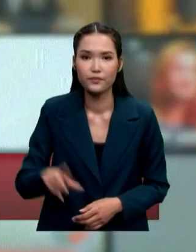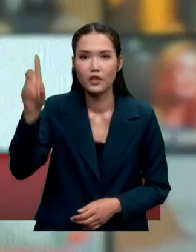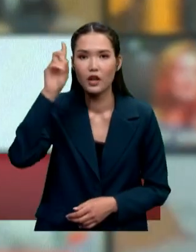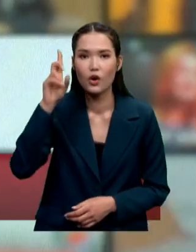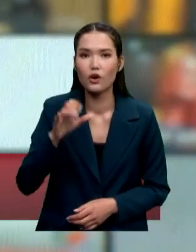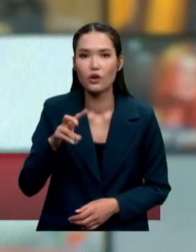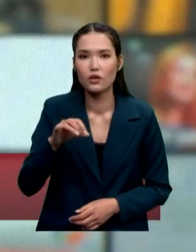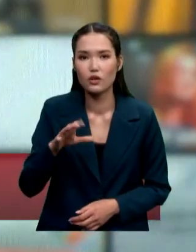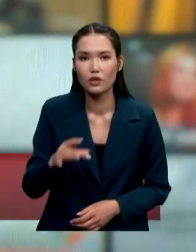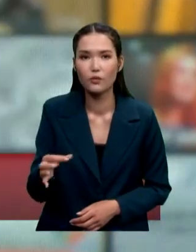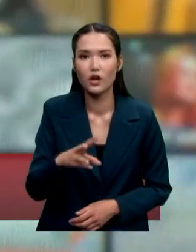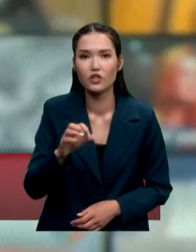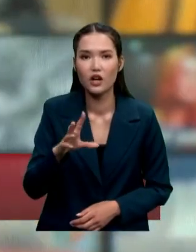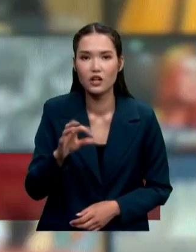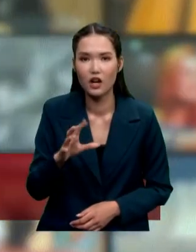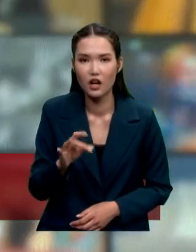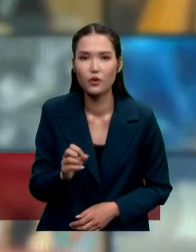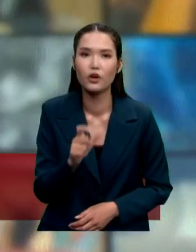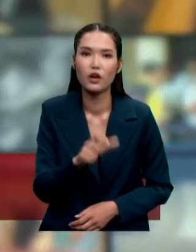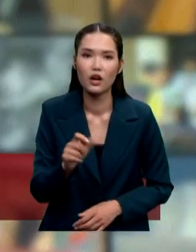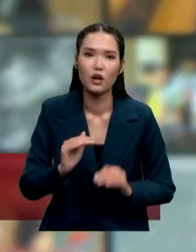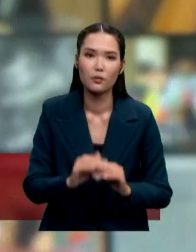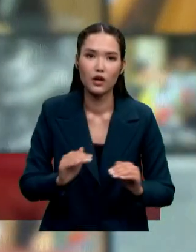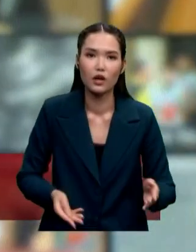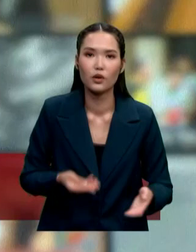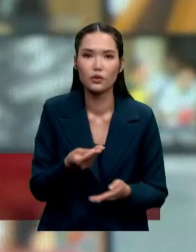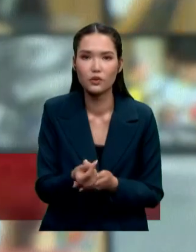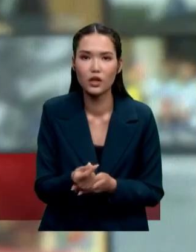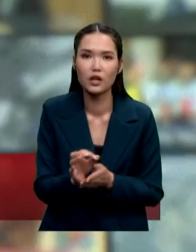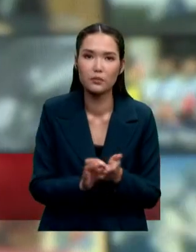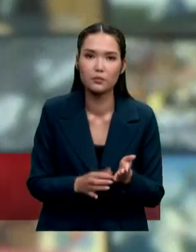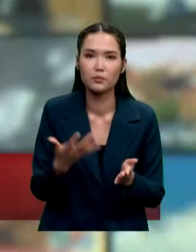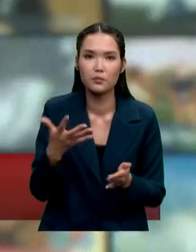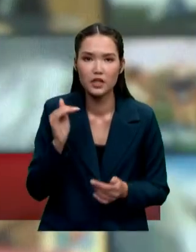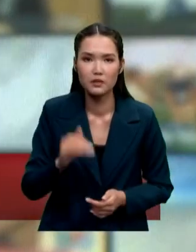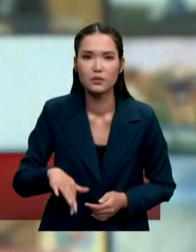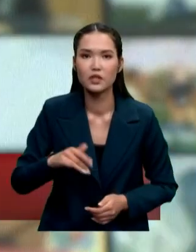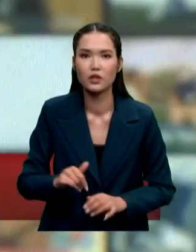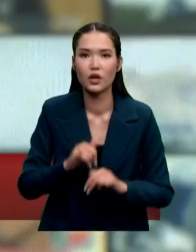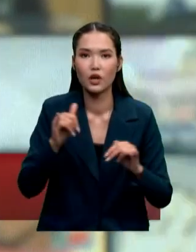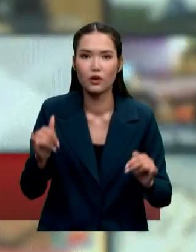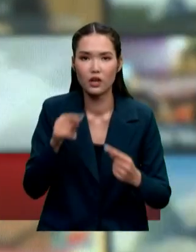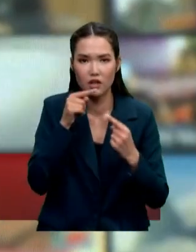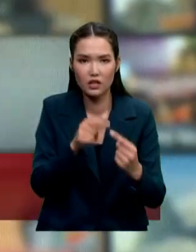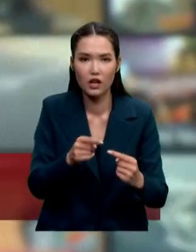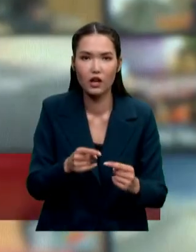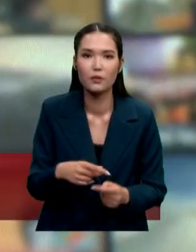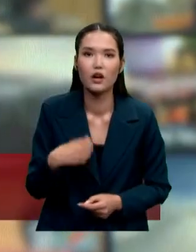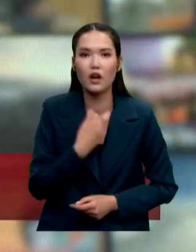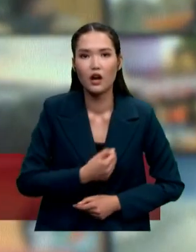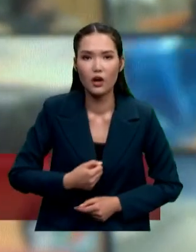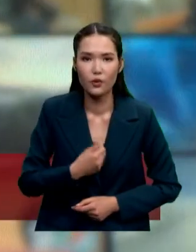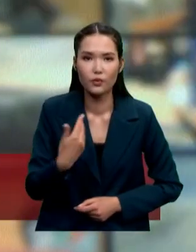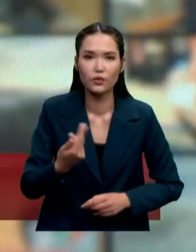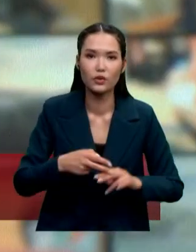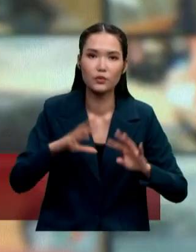Ұлытау облысы Жаңаарқа ауданының жұрты балабақша төлемінің бірден 5000 теңгеге көтерілуіне наразы. Ашуға булыққан Бұқара